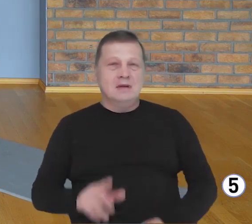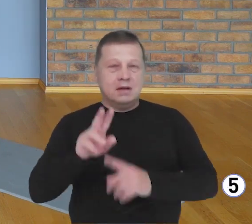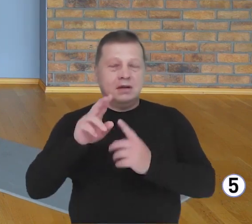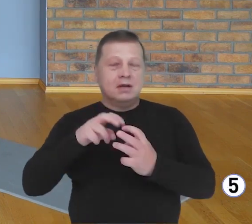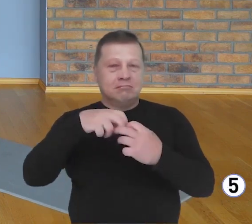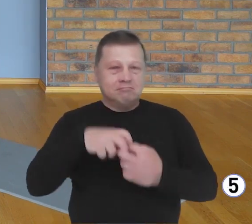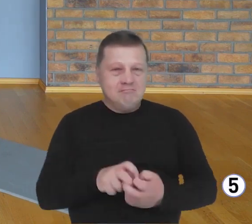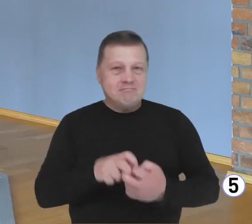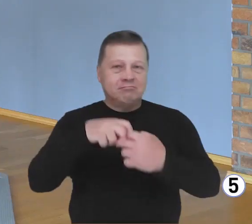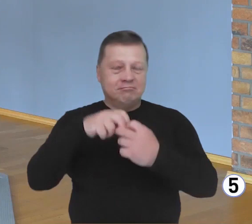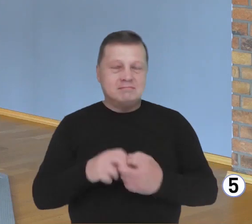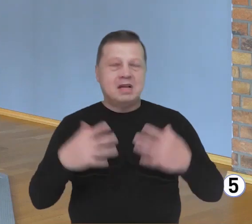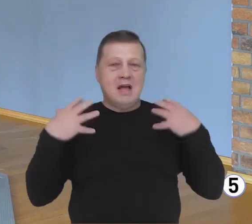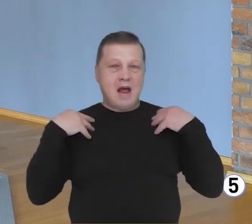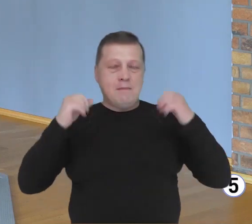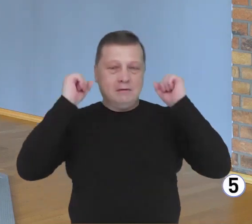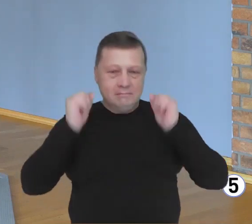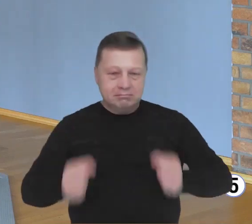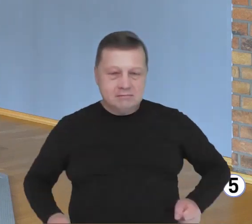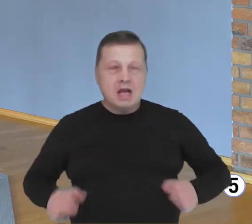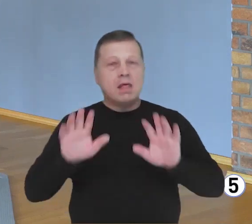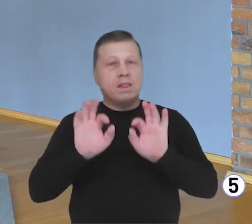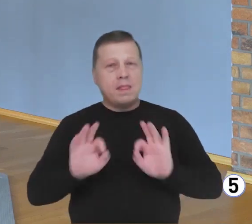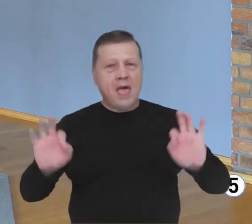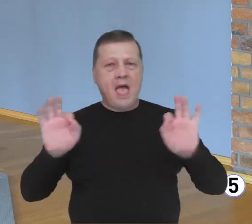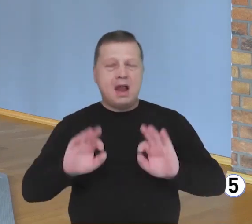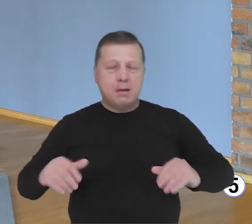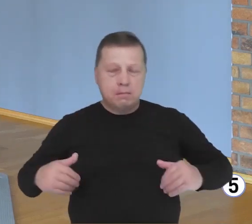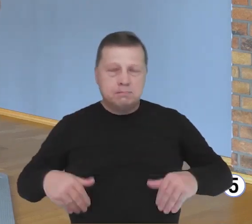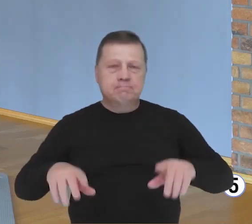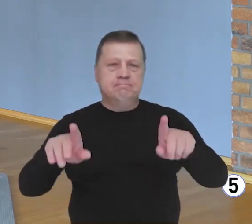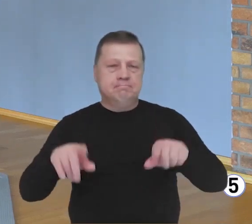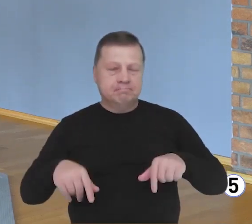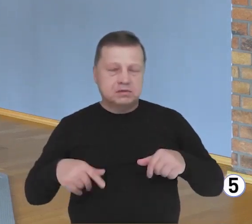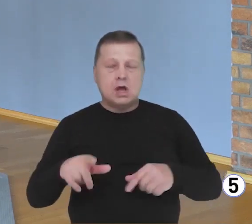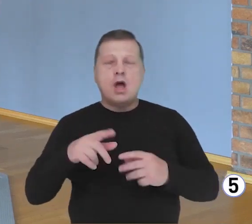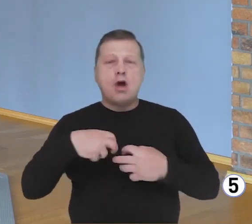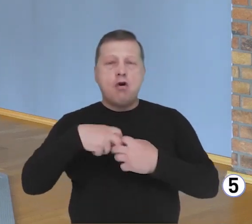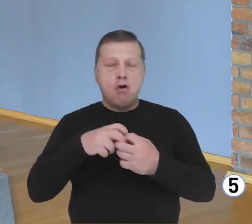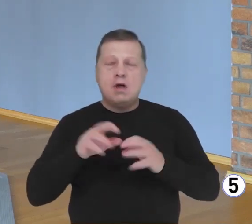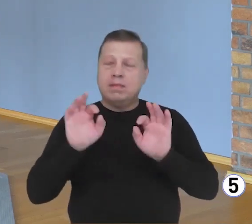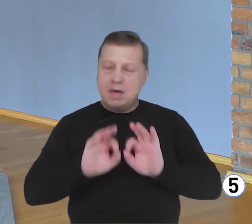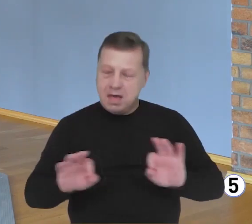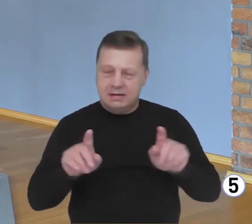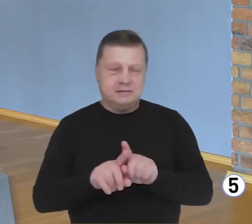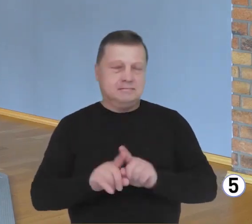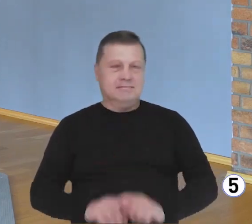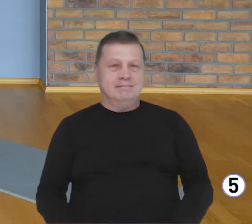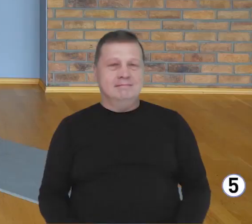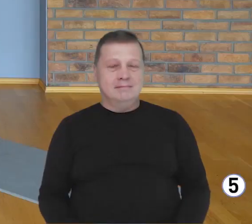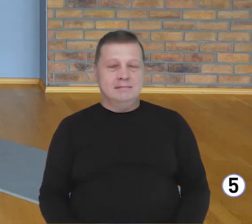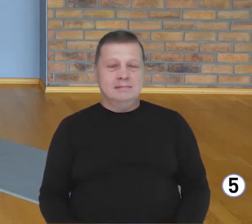ruch uginania ramion i prostowania delikatnie. Również w kolanach delikatny